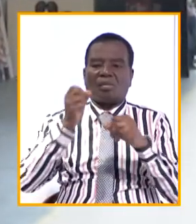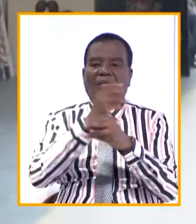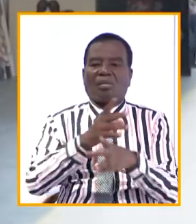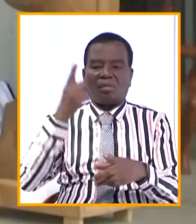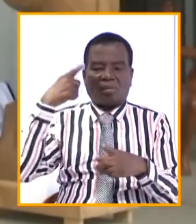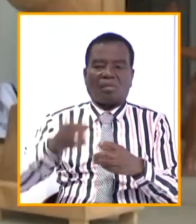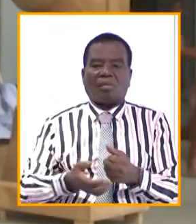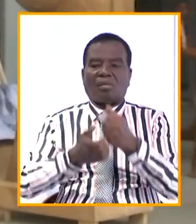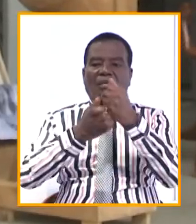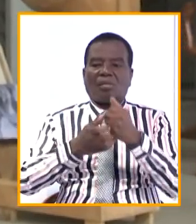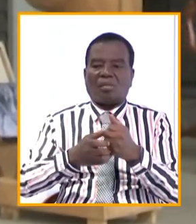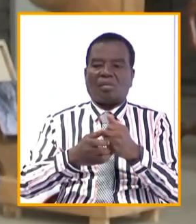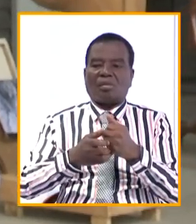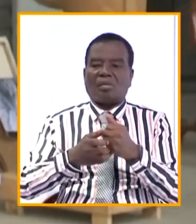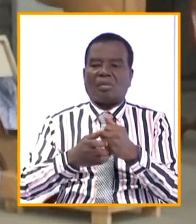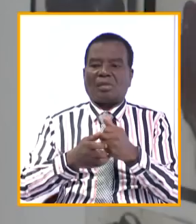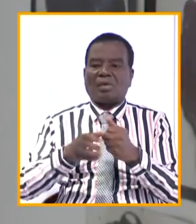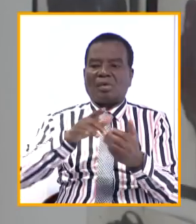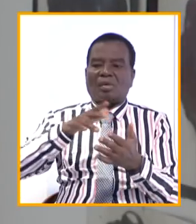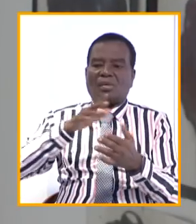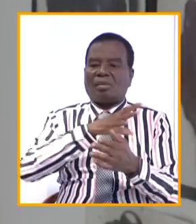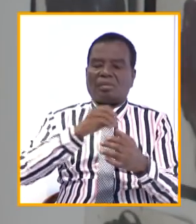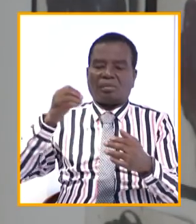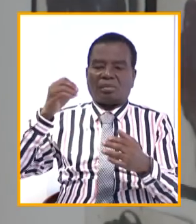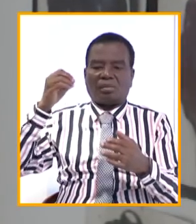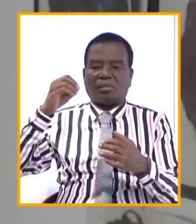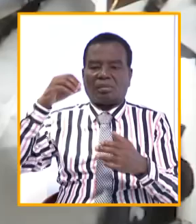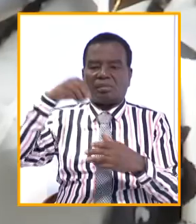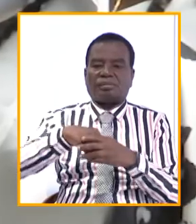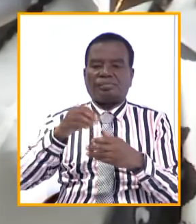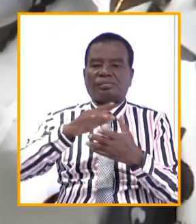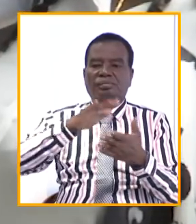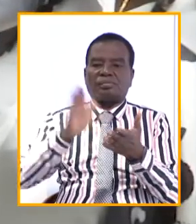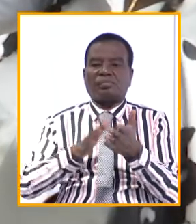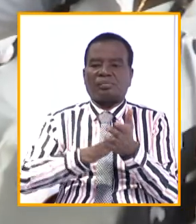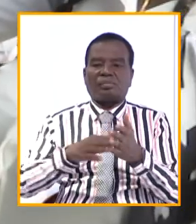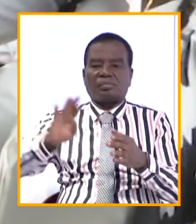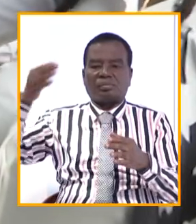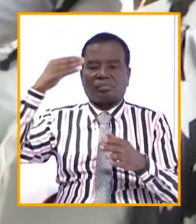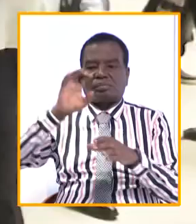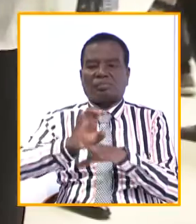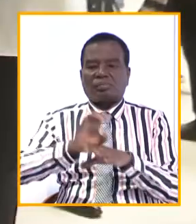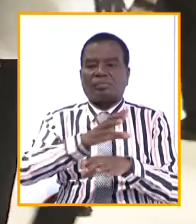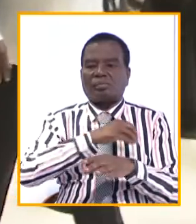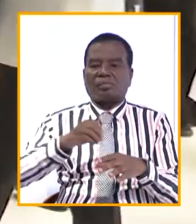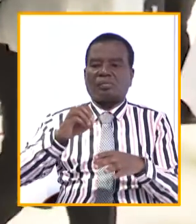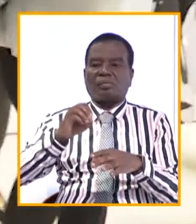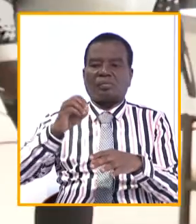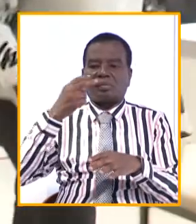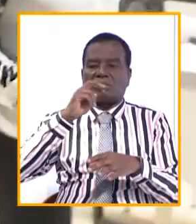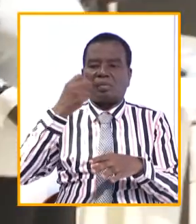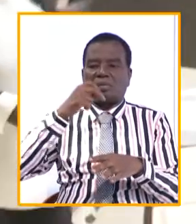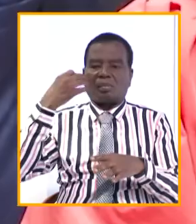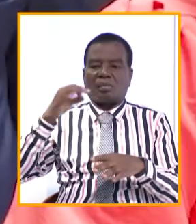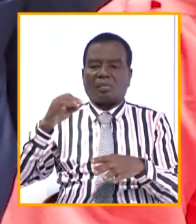par la soutenance des étudiants en Master 2 de l'École des Beaux-Arts au sein du centre. La ministre de la Culture et de la Francophonie,